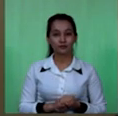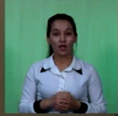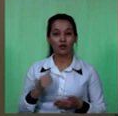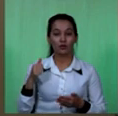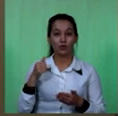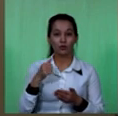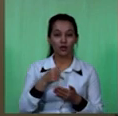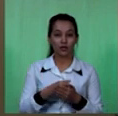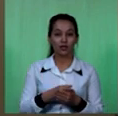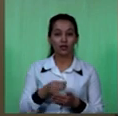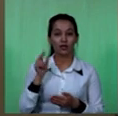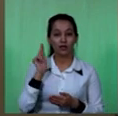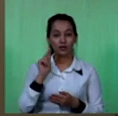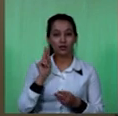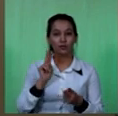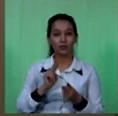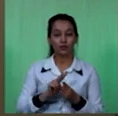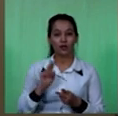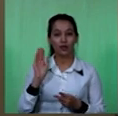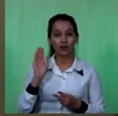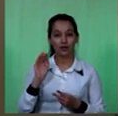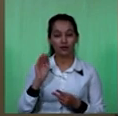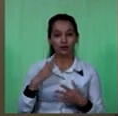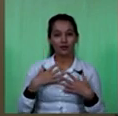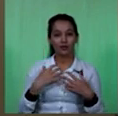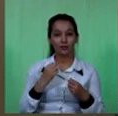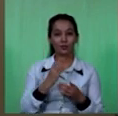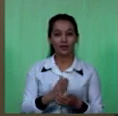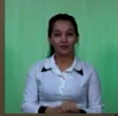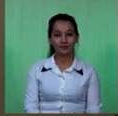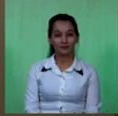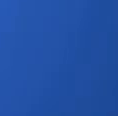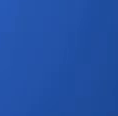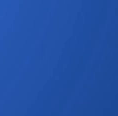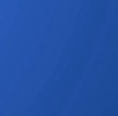Keyingi darslarimizda sizlar bilan uchrashguncha, xayr, salomat bo'ling.